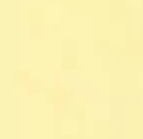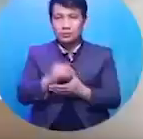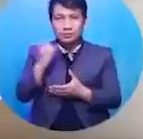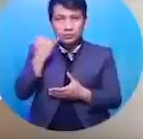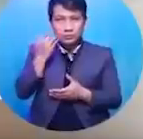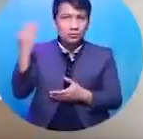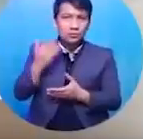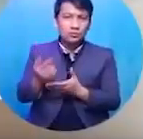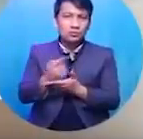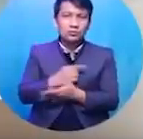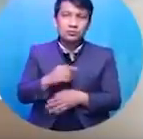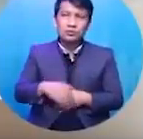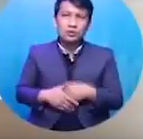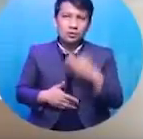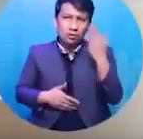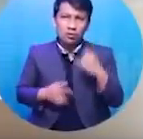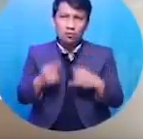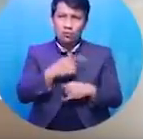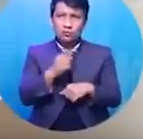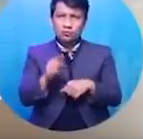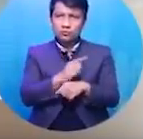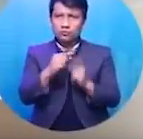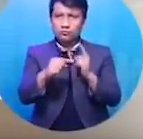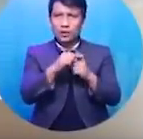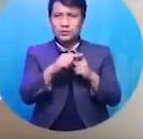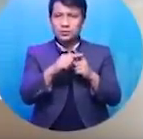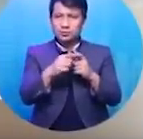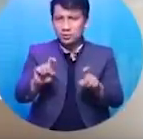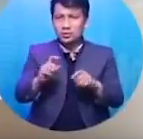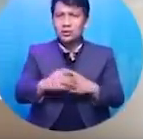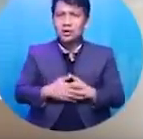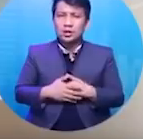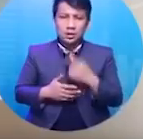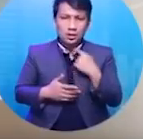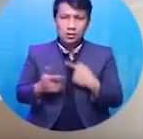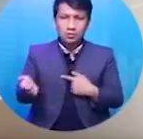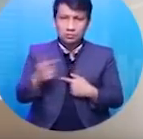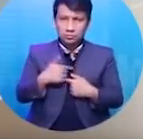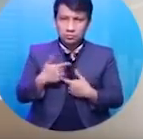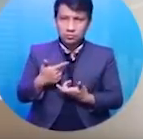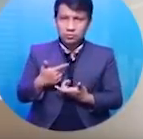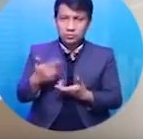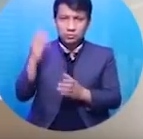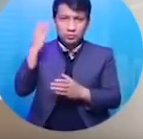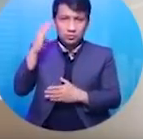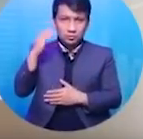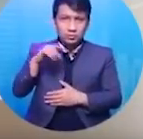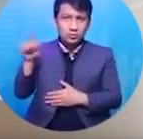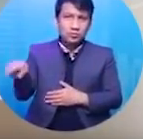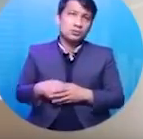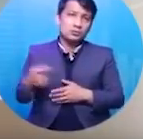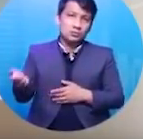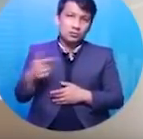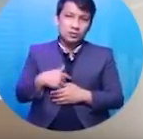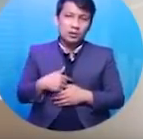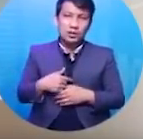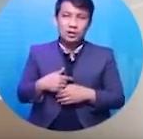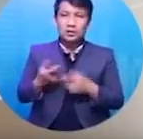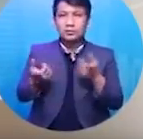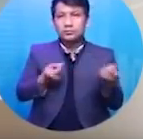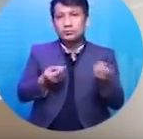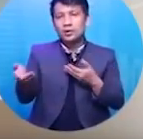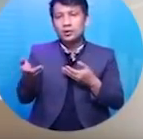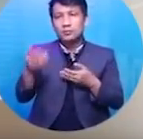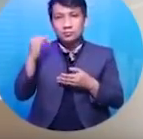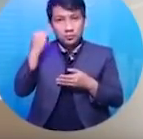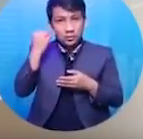eh. Mrs., paano mo nalaman na nagpositibo siya sa drug test? Meron po akong pinsan sa munisipyo po, sir. Ganito pong gagawin namin, Ma'am